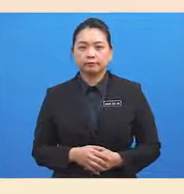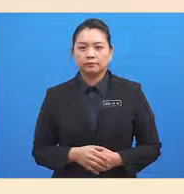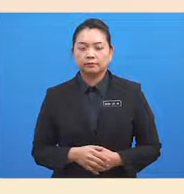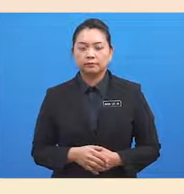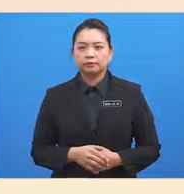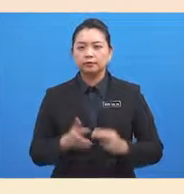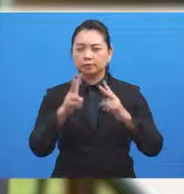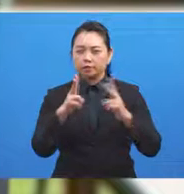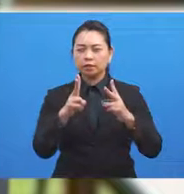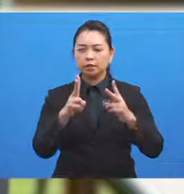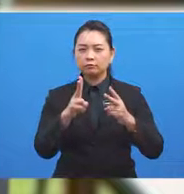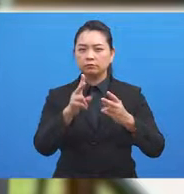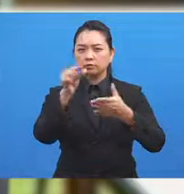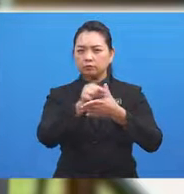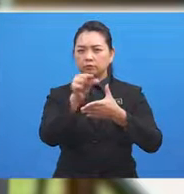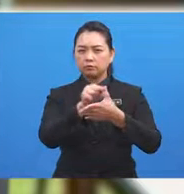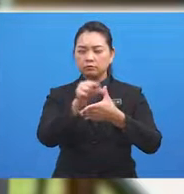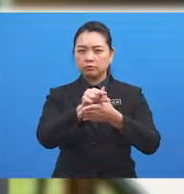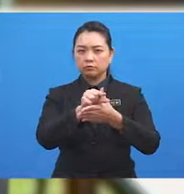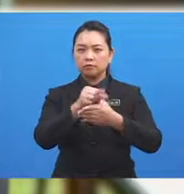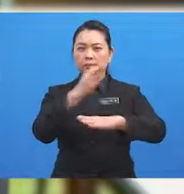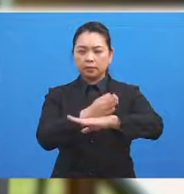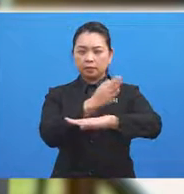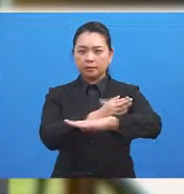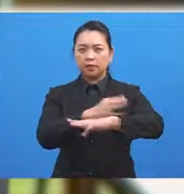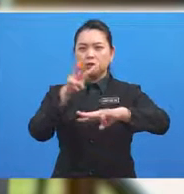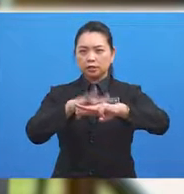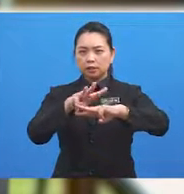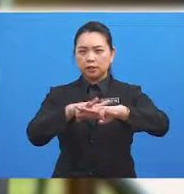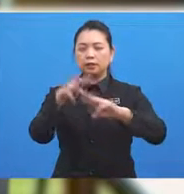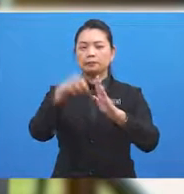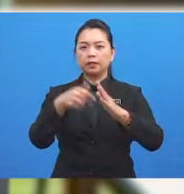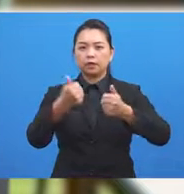amat mempengaruhi perkembangan jaringan pengangkutan.